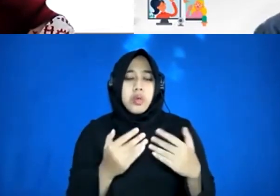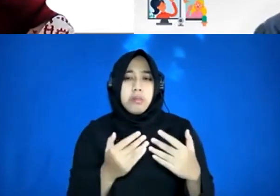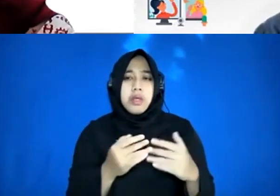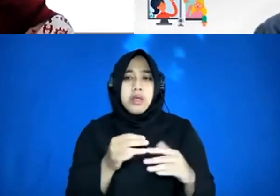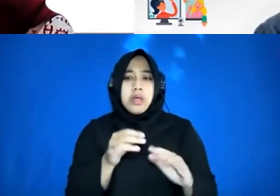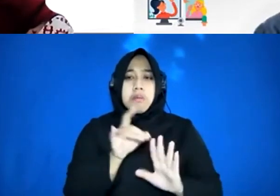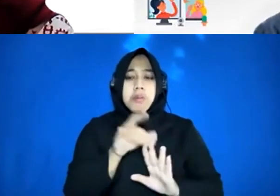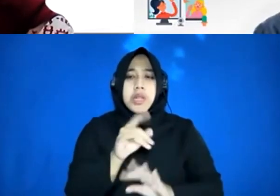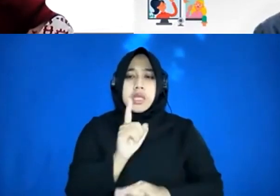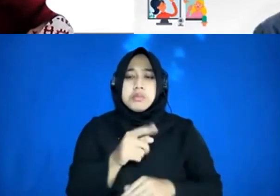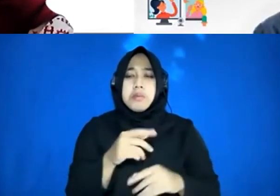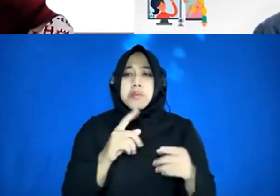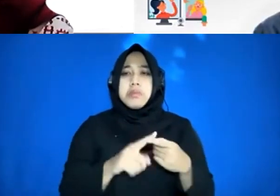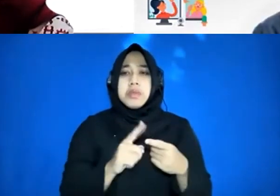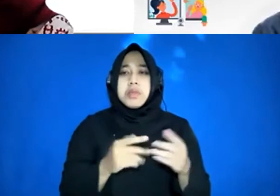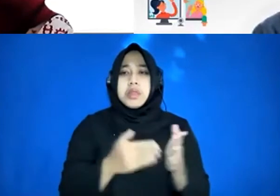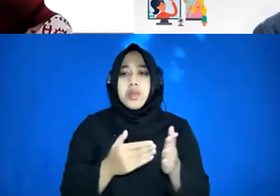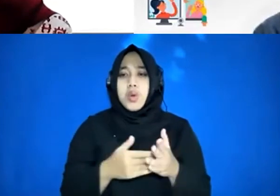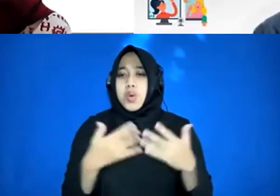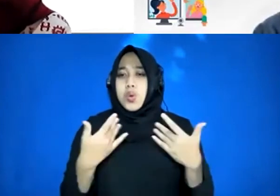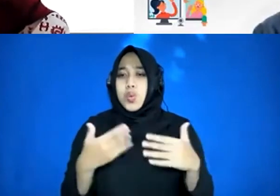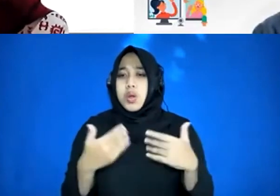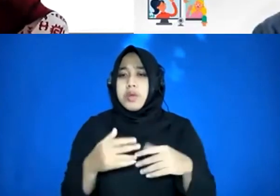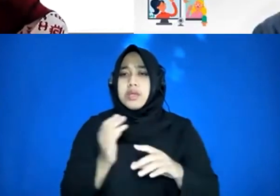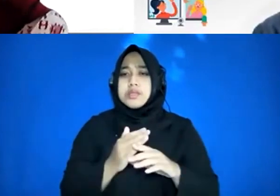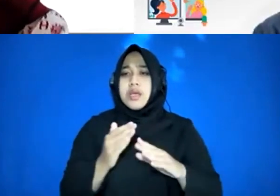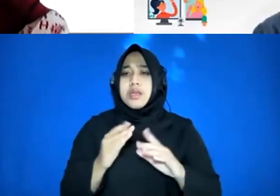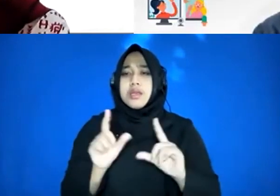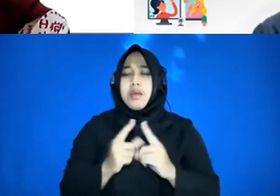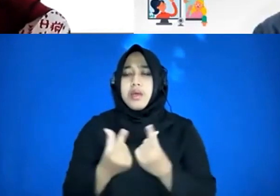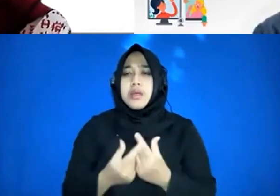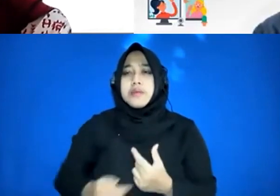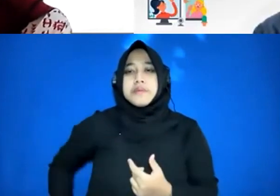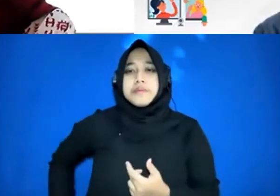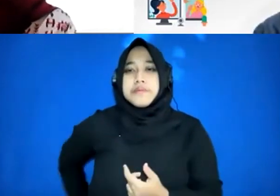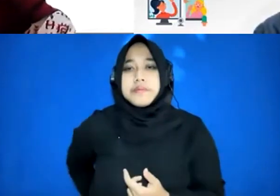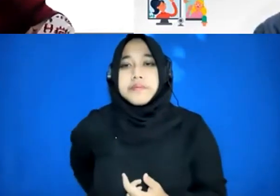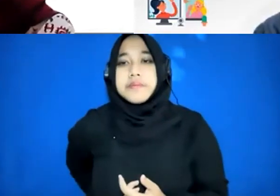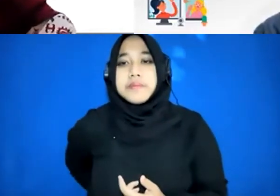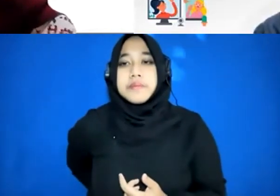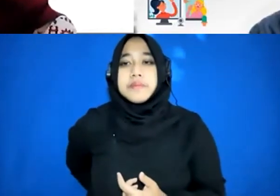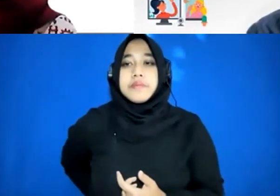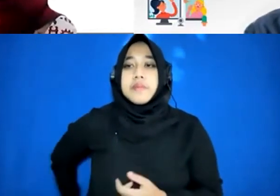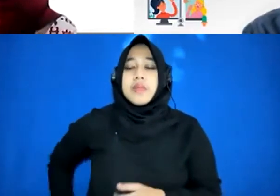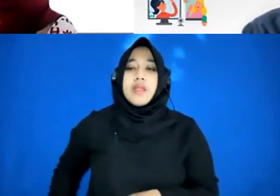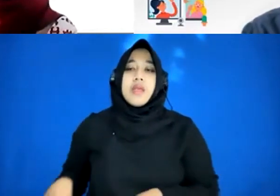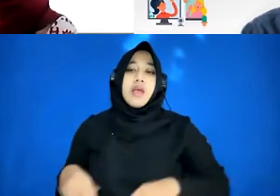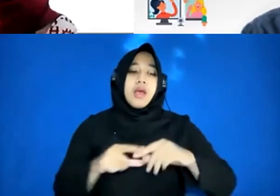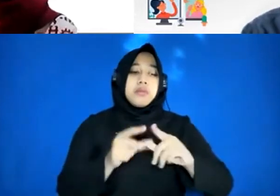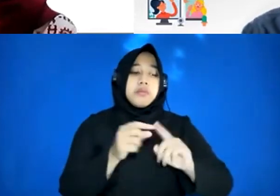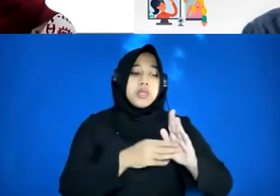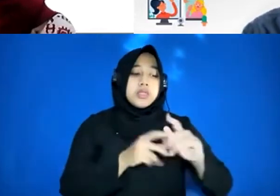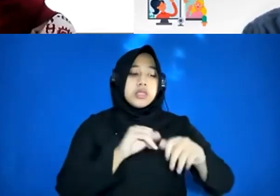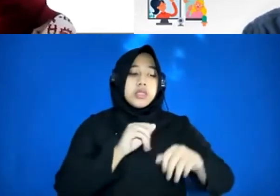karena memang teman-teman tantangannya luar biasa di lapangan. Kemudian yang administratif itu yang paling sedang kita